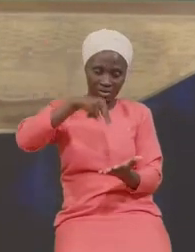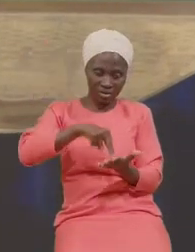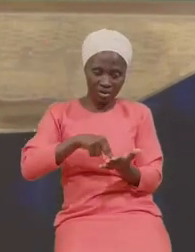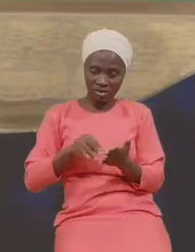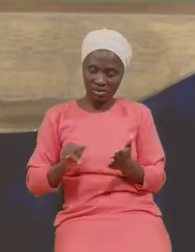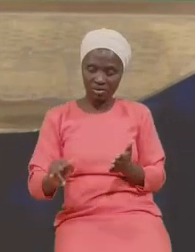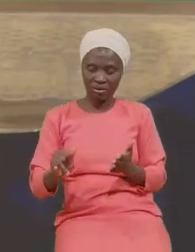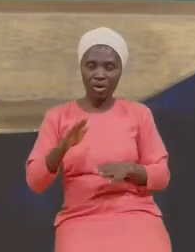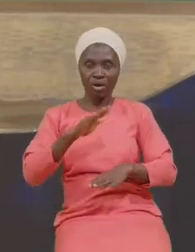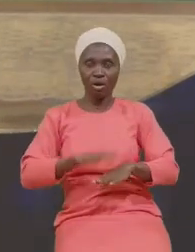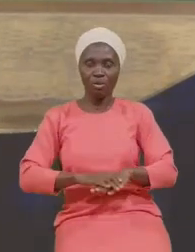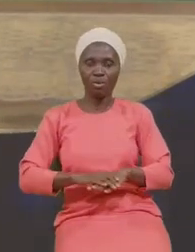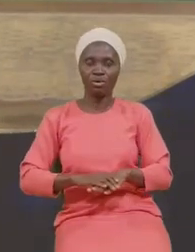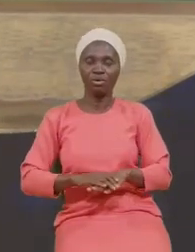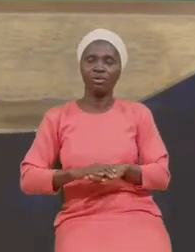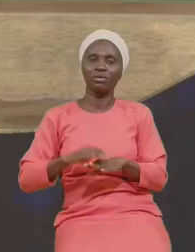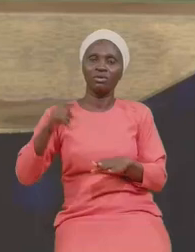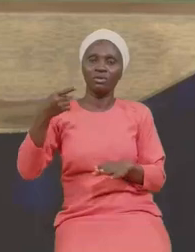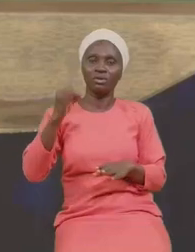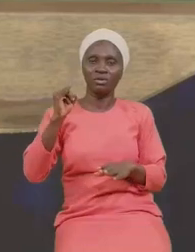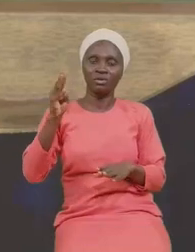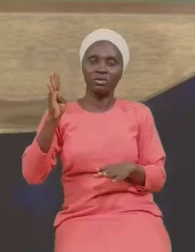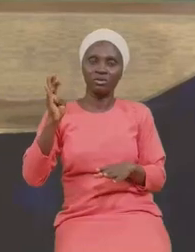regardez le courage de l'homme là